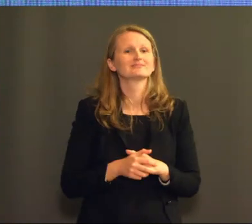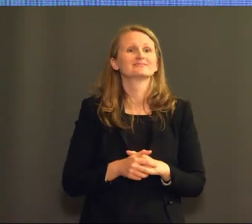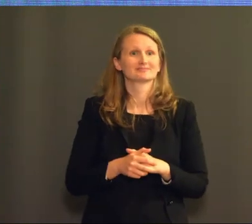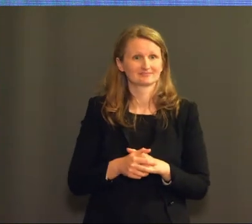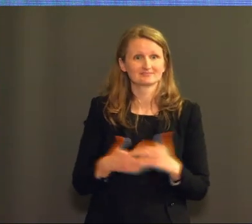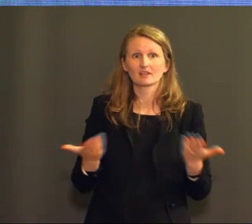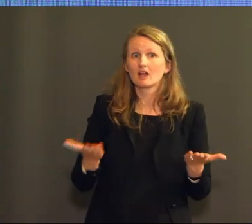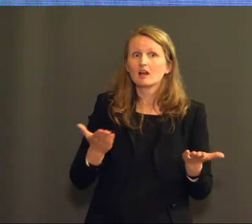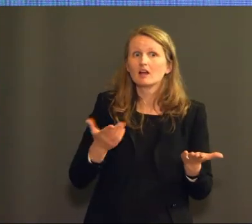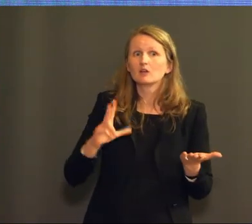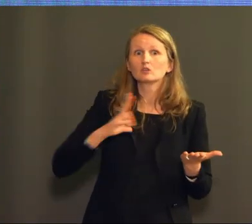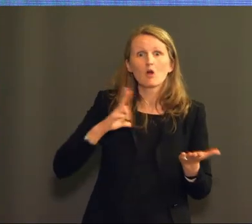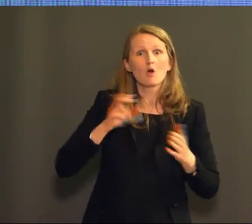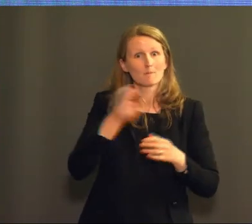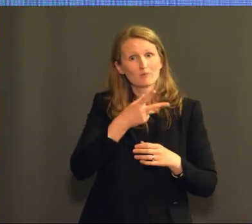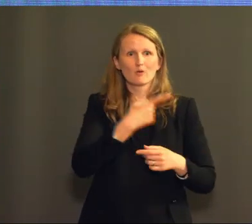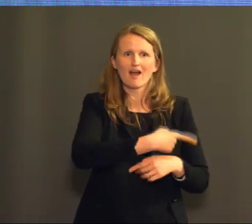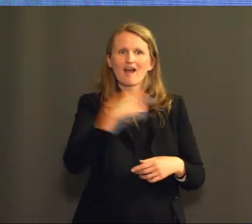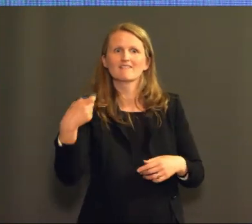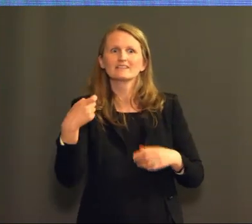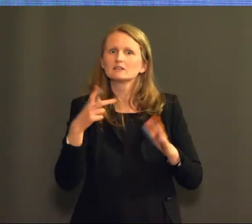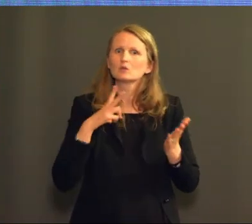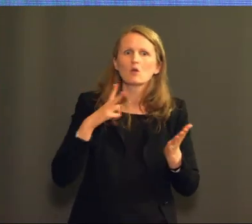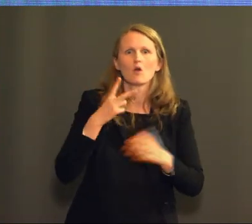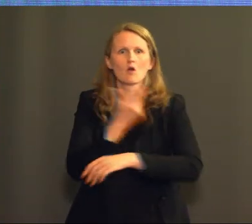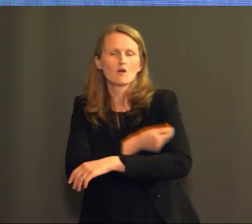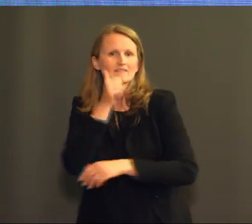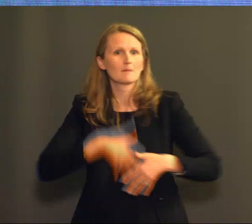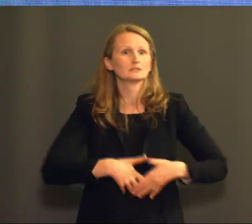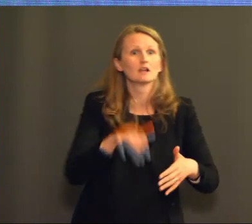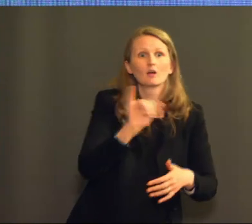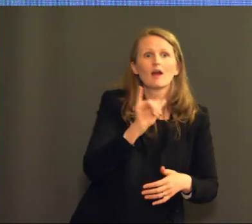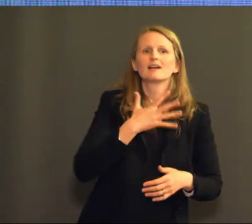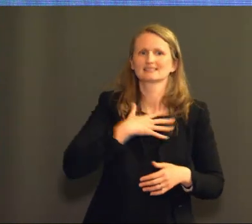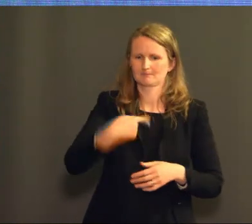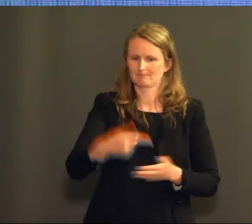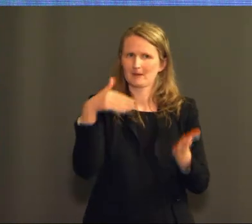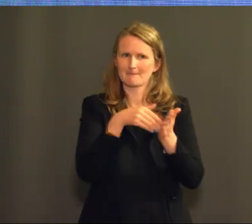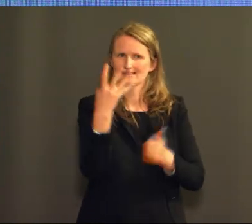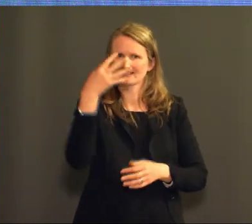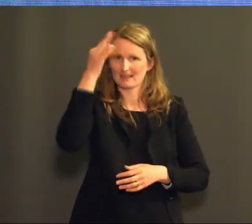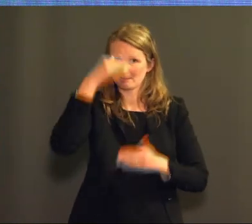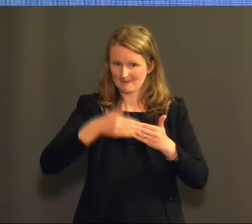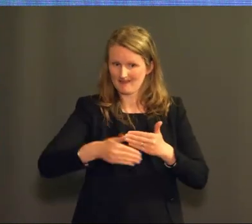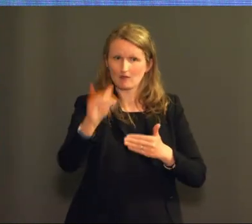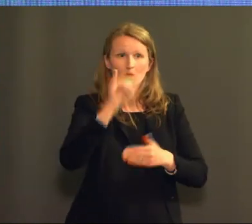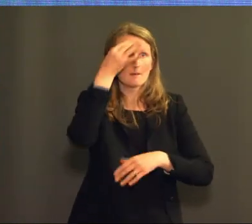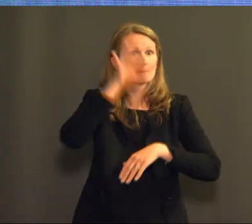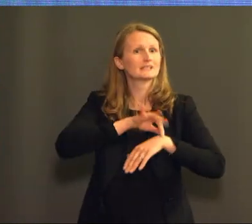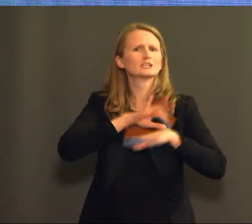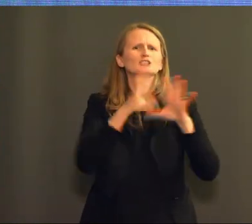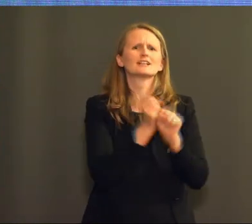médecin généraliste pourra les inscrire sur la liste prioritaire, ce qui signifie qu'elles